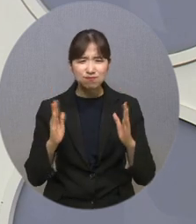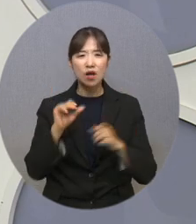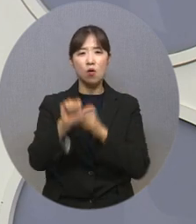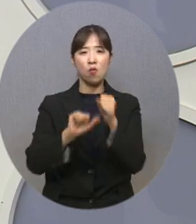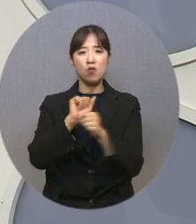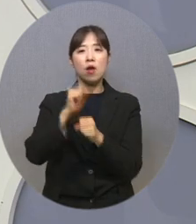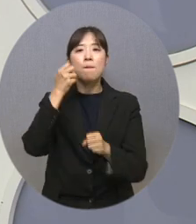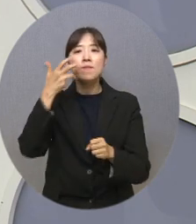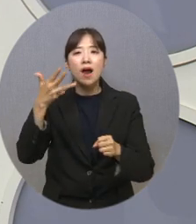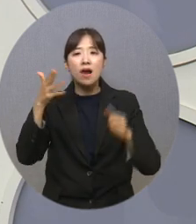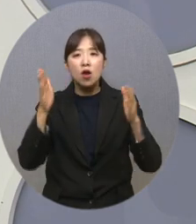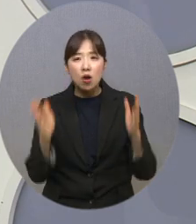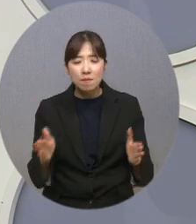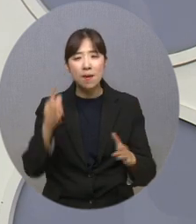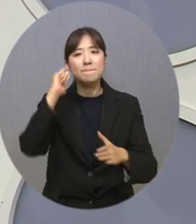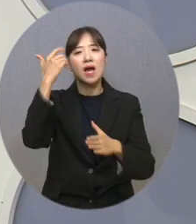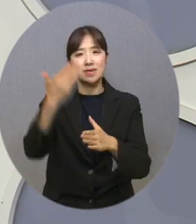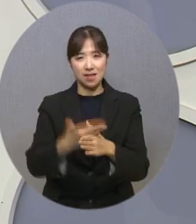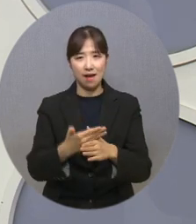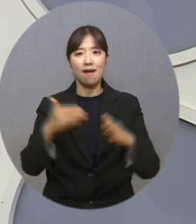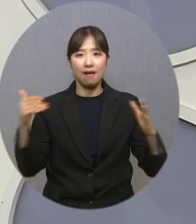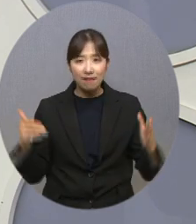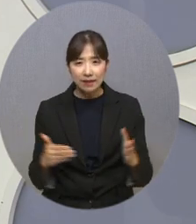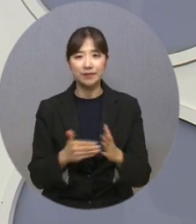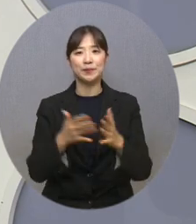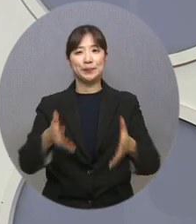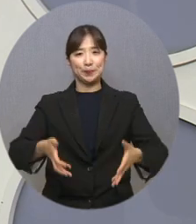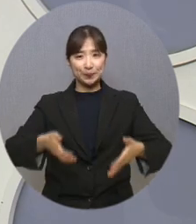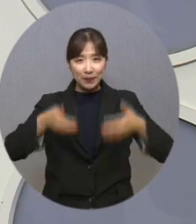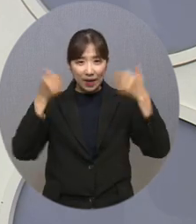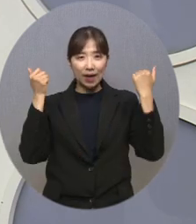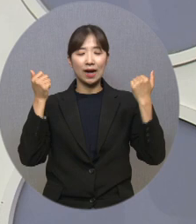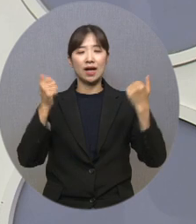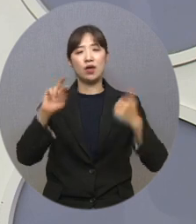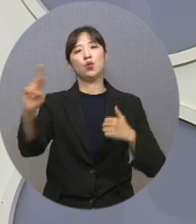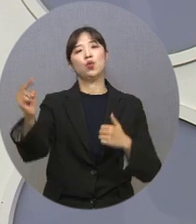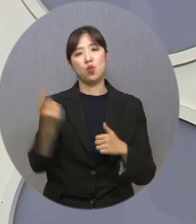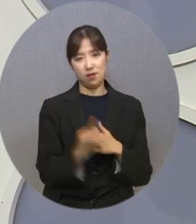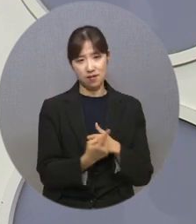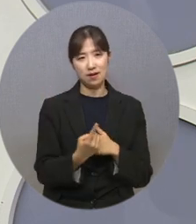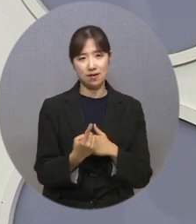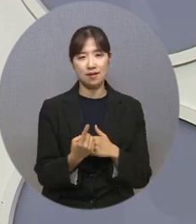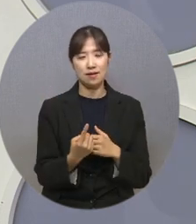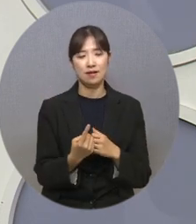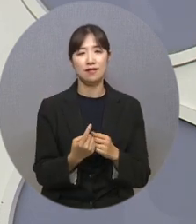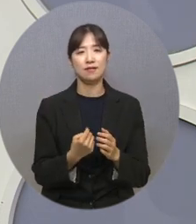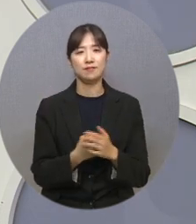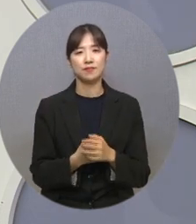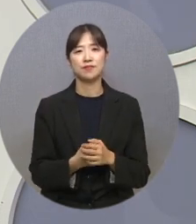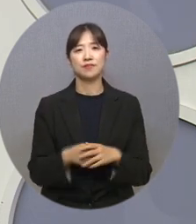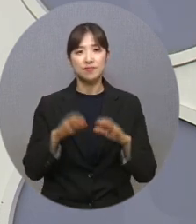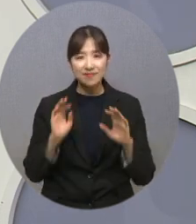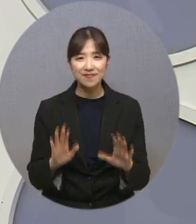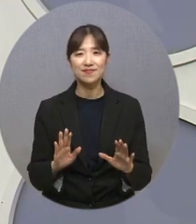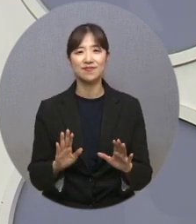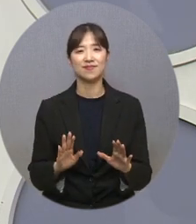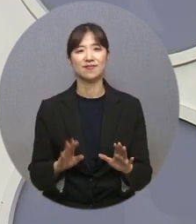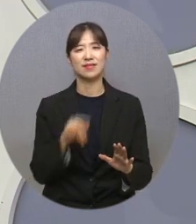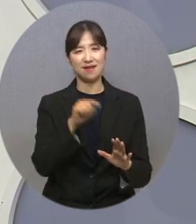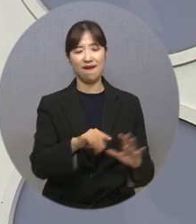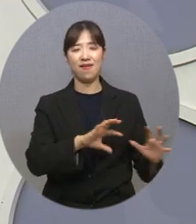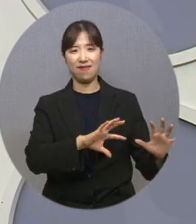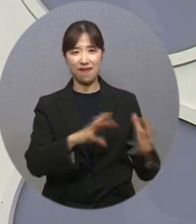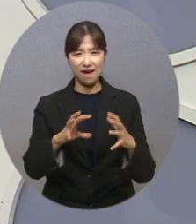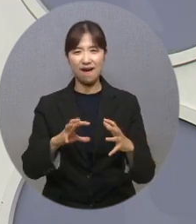5년 8개월 만에 박사학위까지 끝내고 돌아와서 이건 이런